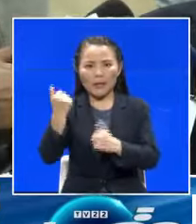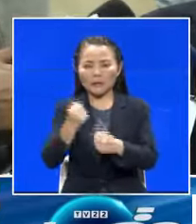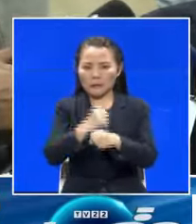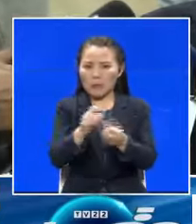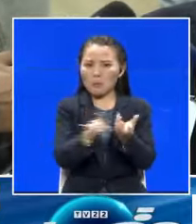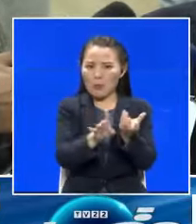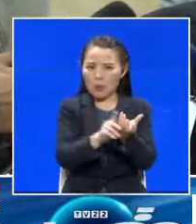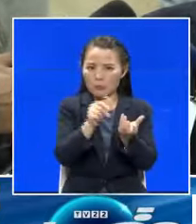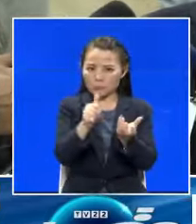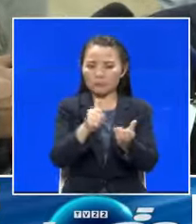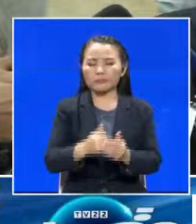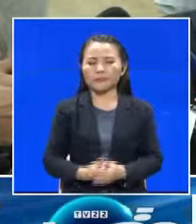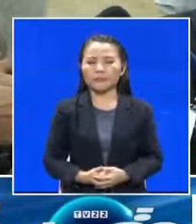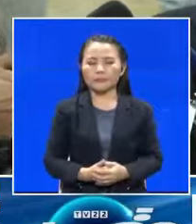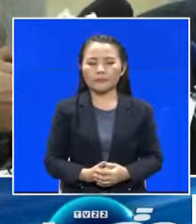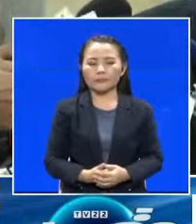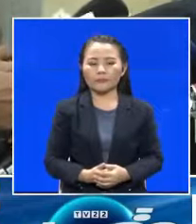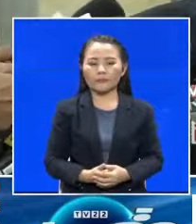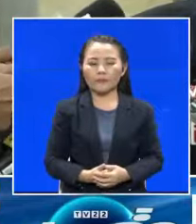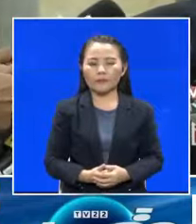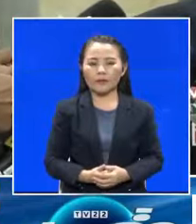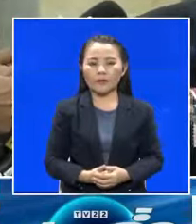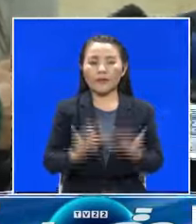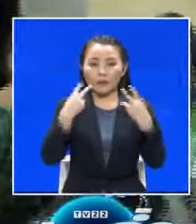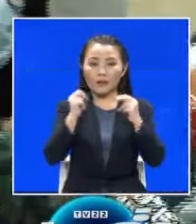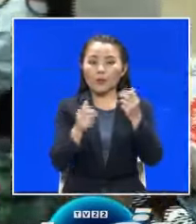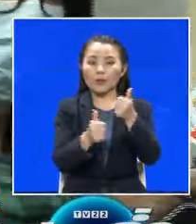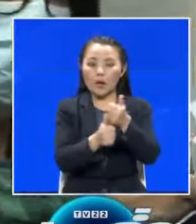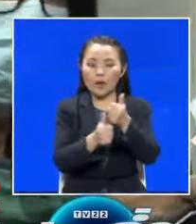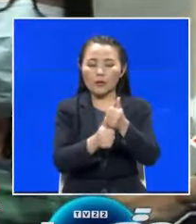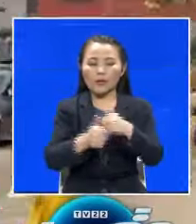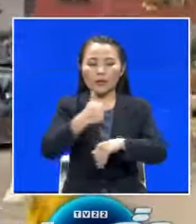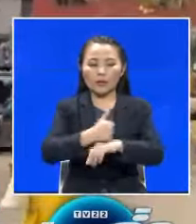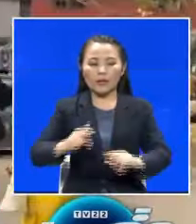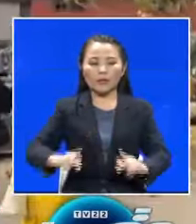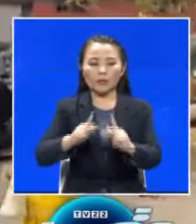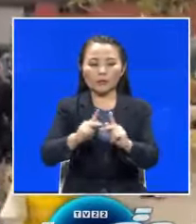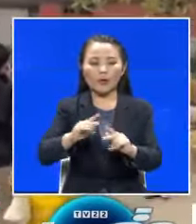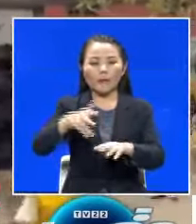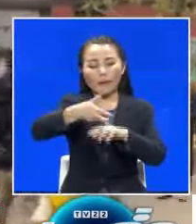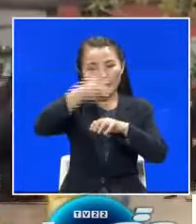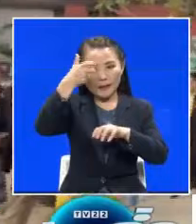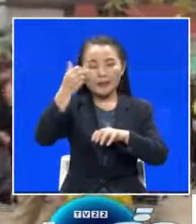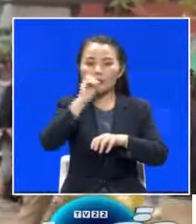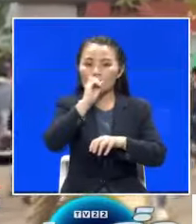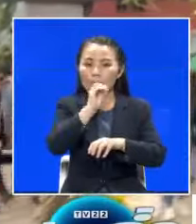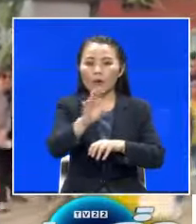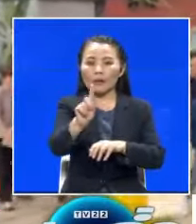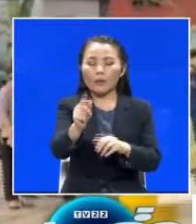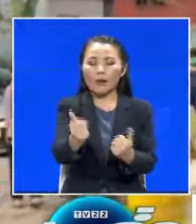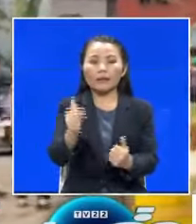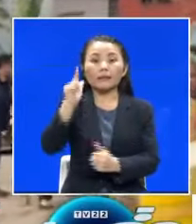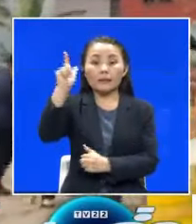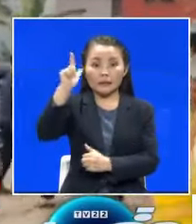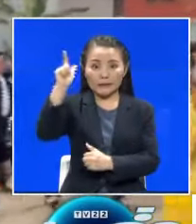าพมากยิ่งขึ้นค่ะ คุณอนุทินชาญวีรกูลรองนายกรัฐมนตรีและรัฐมนตรีว่าการกระทรวงมหาดไทยนะคะบอกว่าการที่